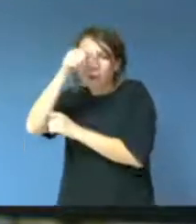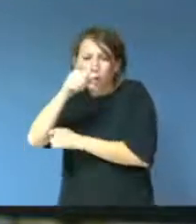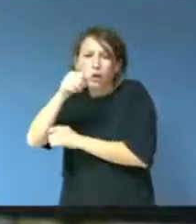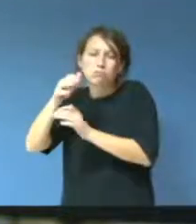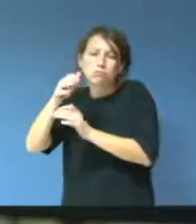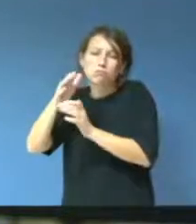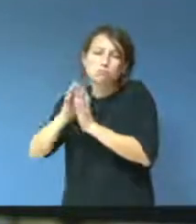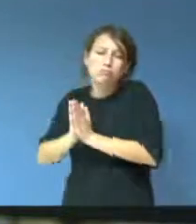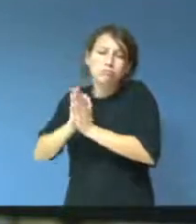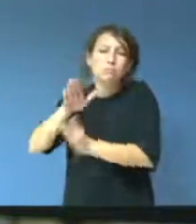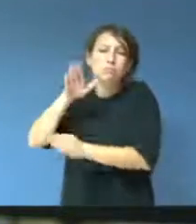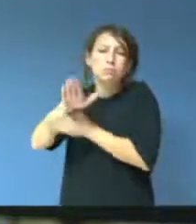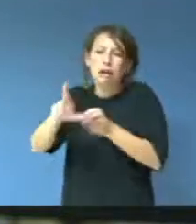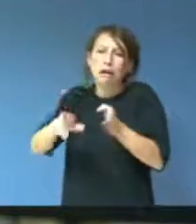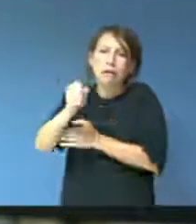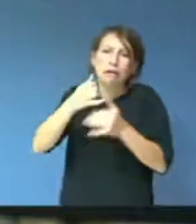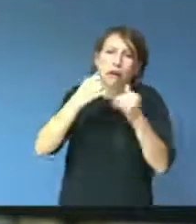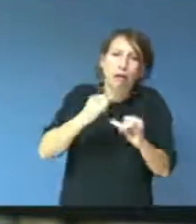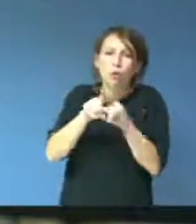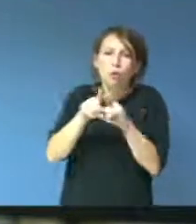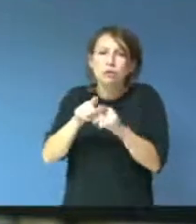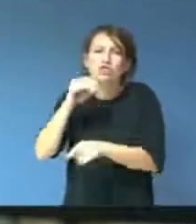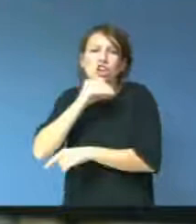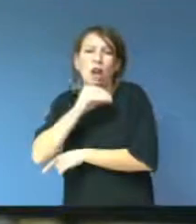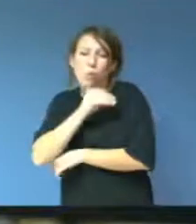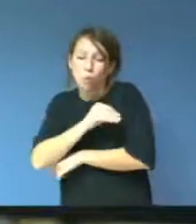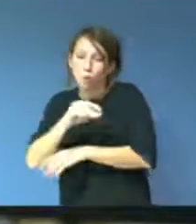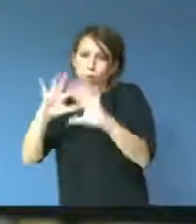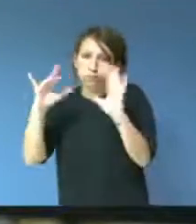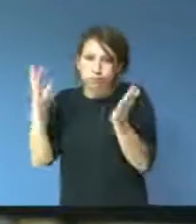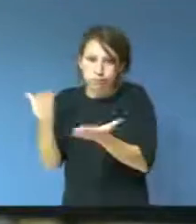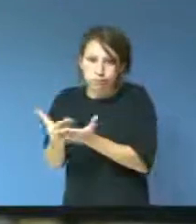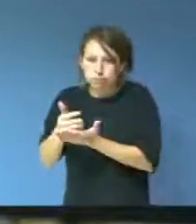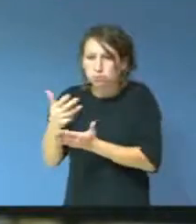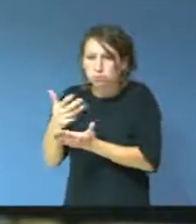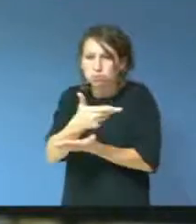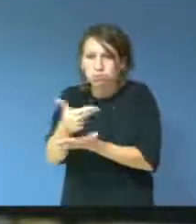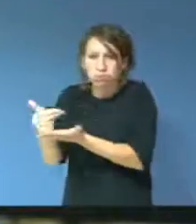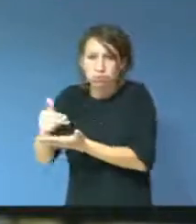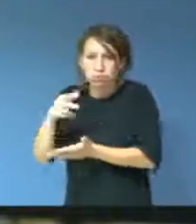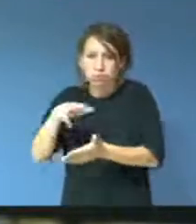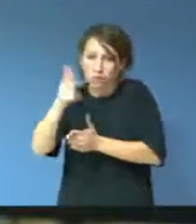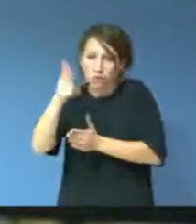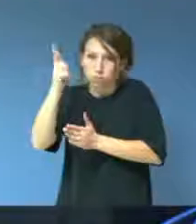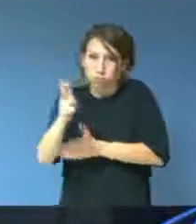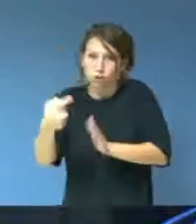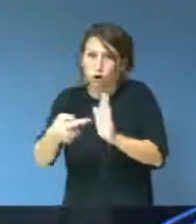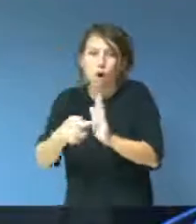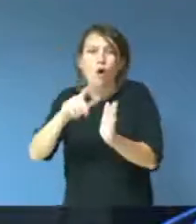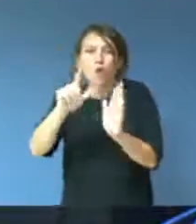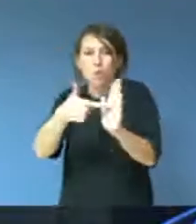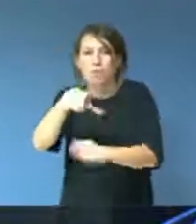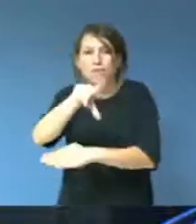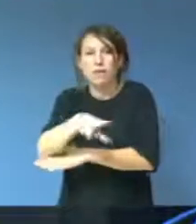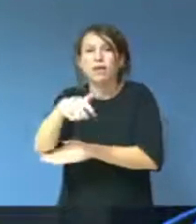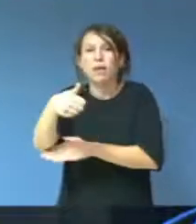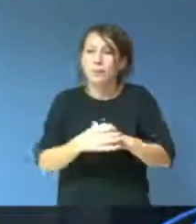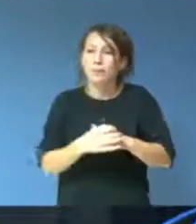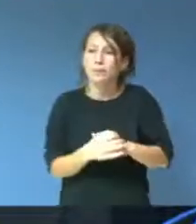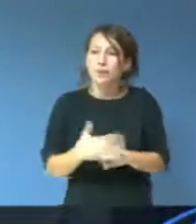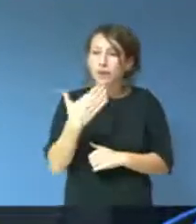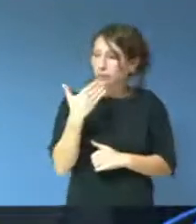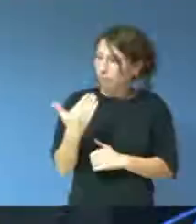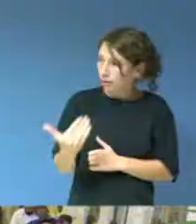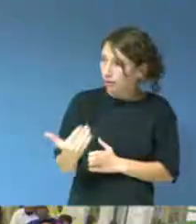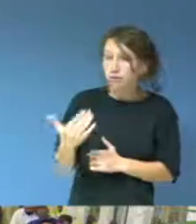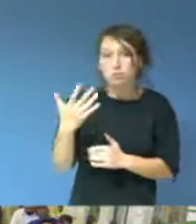de Reims-Ardennes et Châlons-en-Champagne qui sera mise en place à compter de 2021. Merci Madame Beaujard. Y a-t-il des